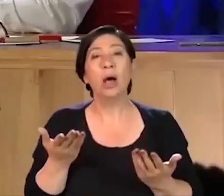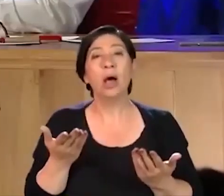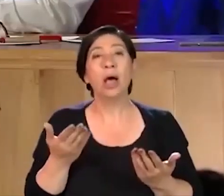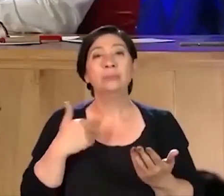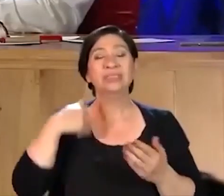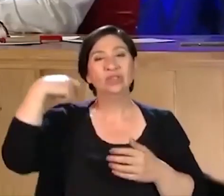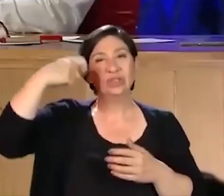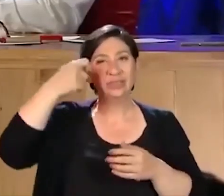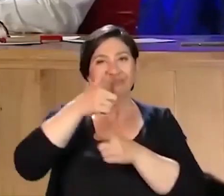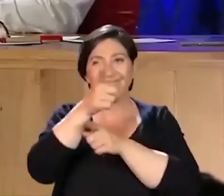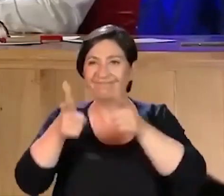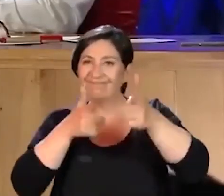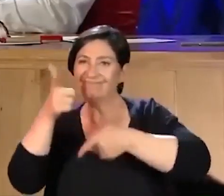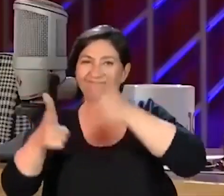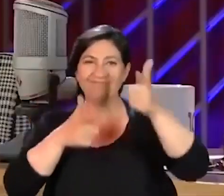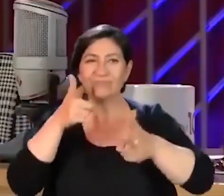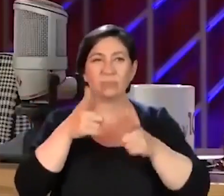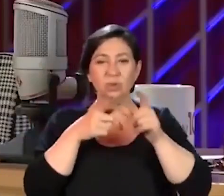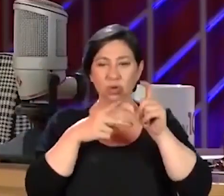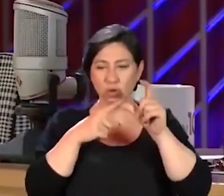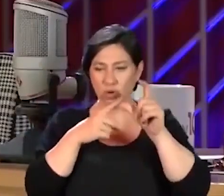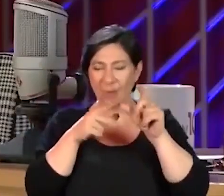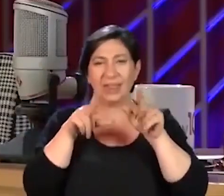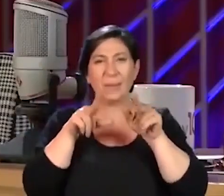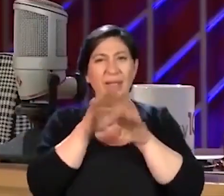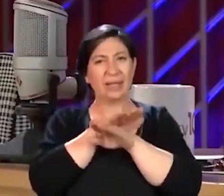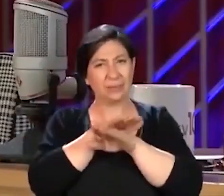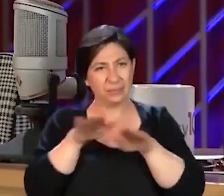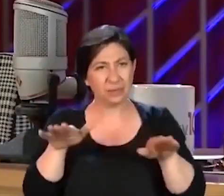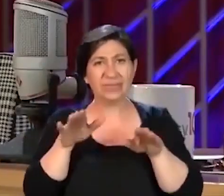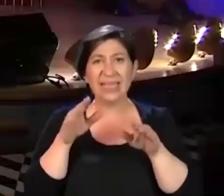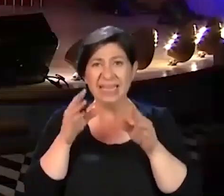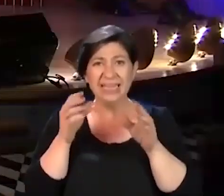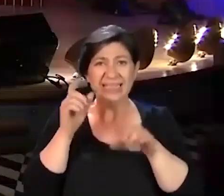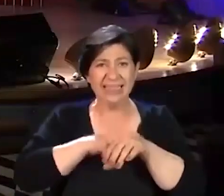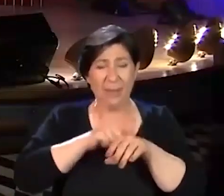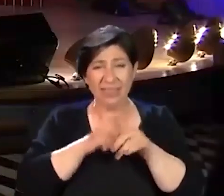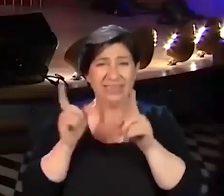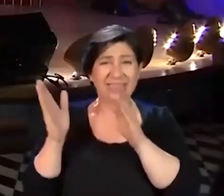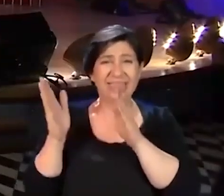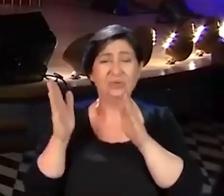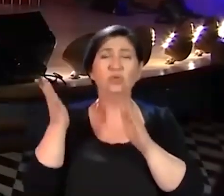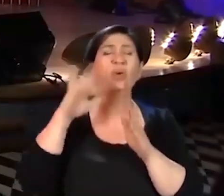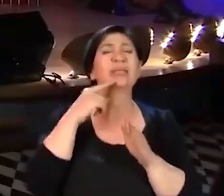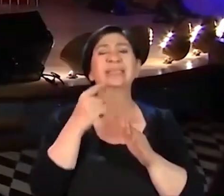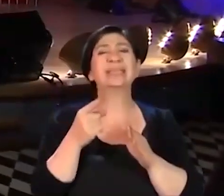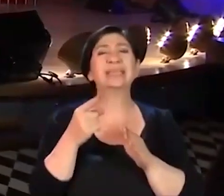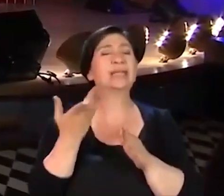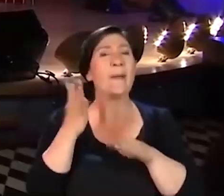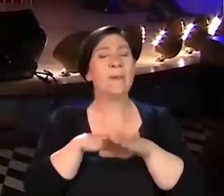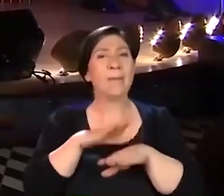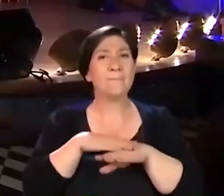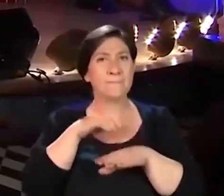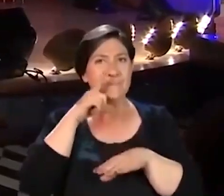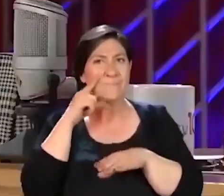biz çekimleri zannediyorum Şubat gibi falan yaptık. Yetiştirmeye çalıştık. Sonra dedik ki ne yapalım,